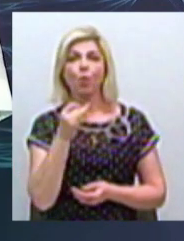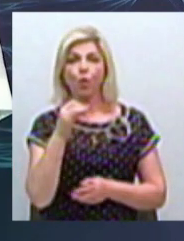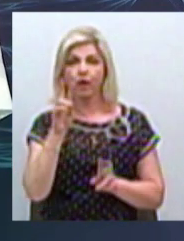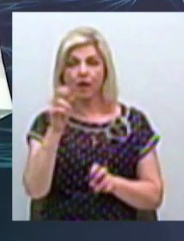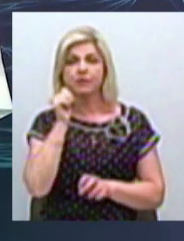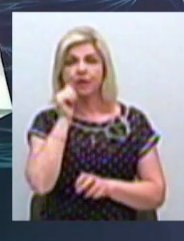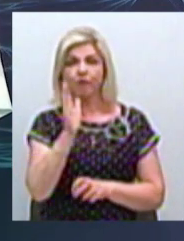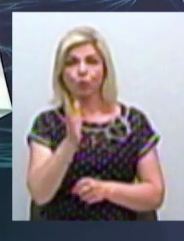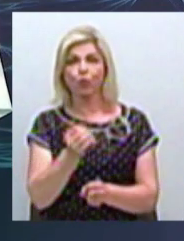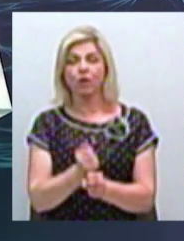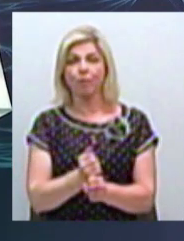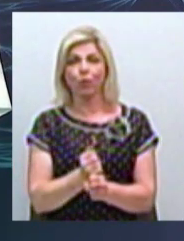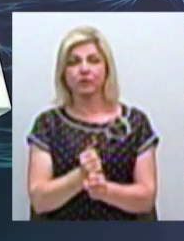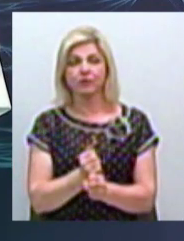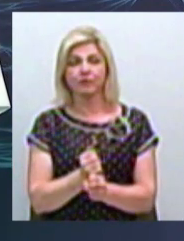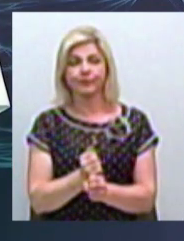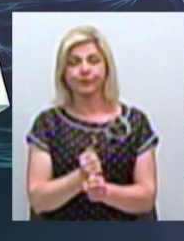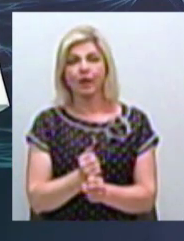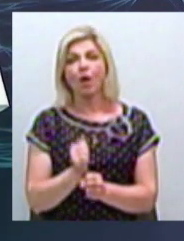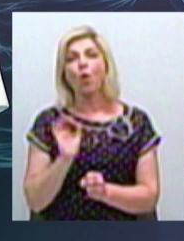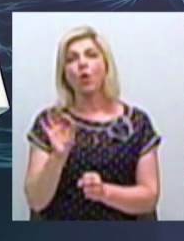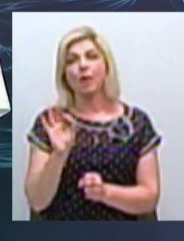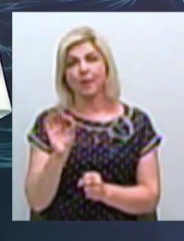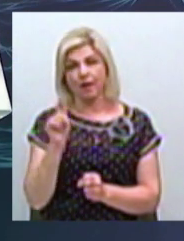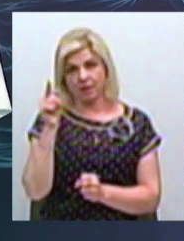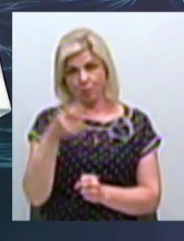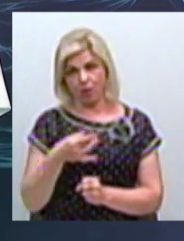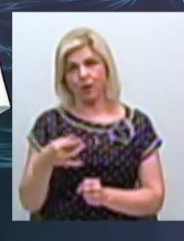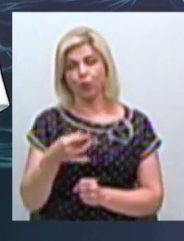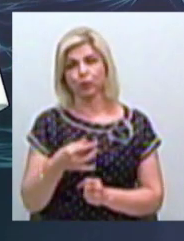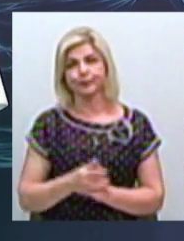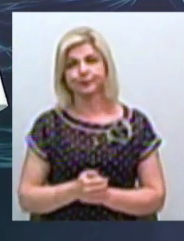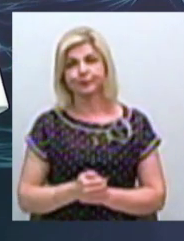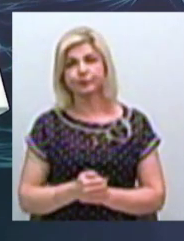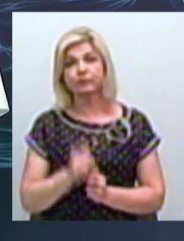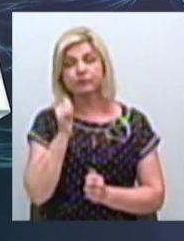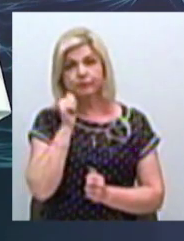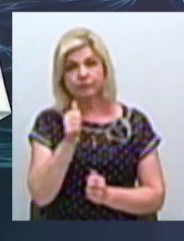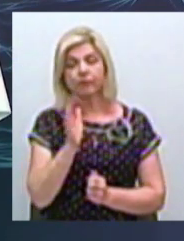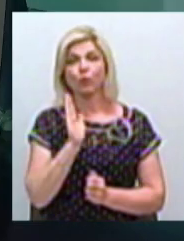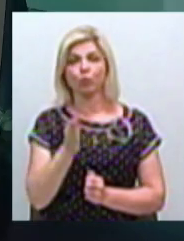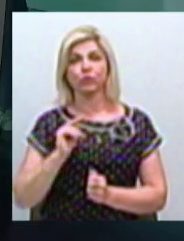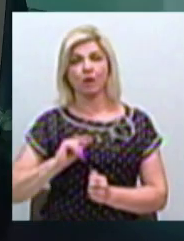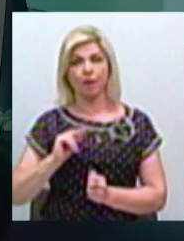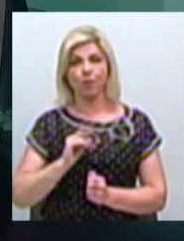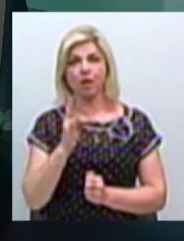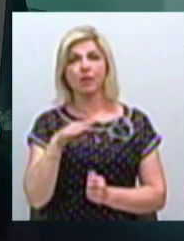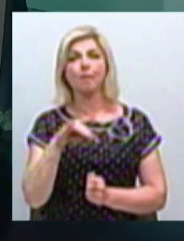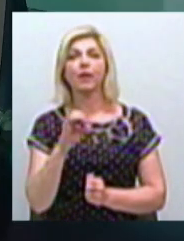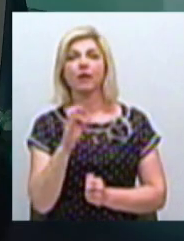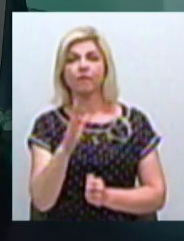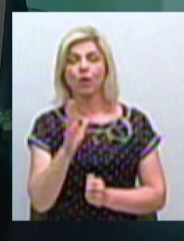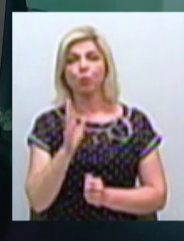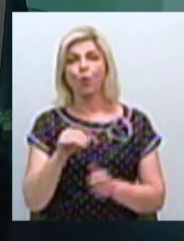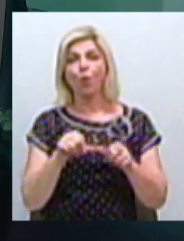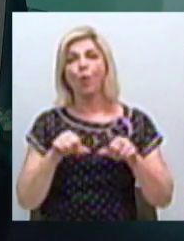будем работать по Корабельному району. И завтра же будем работать по Намойву, будет работать